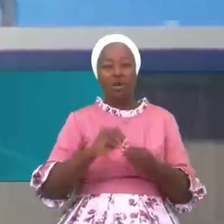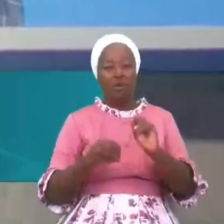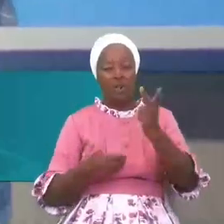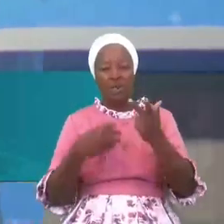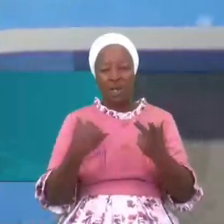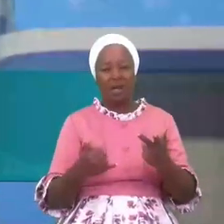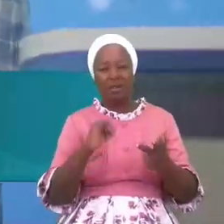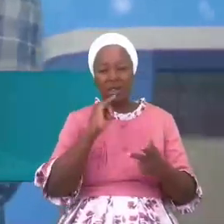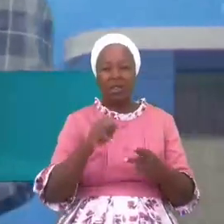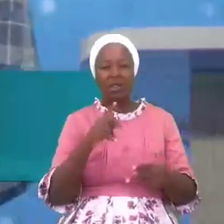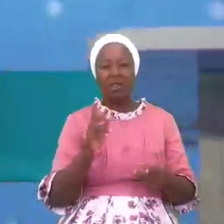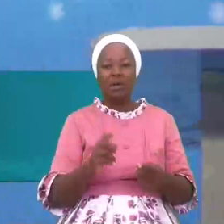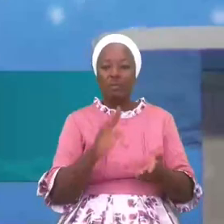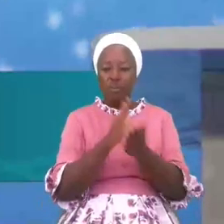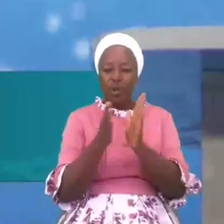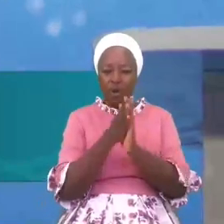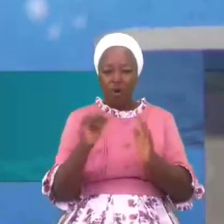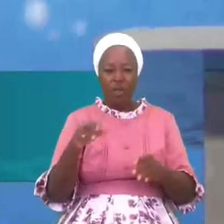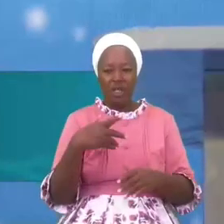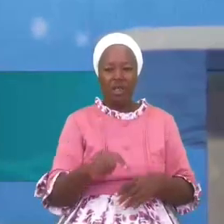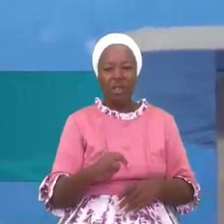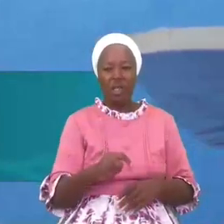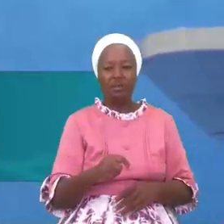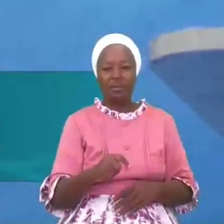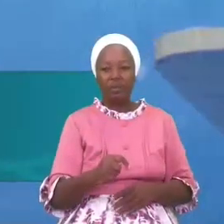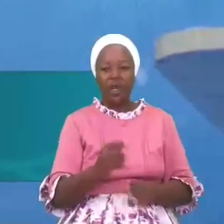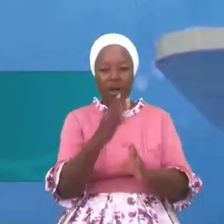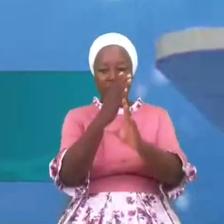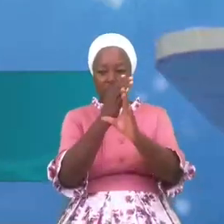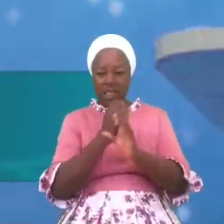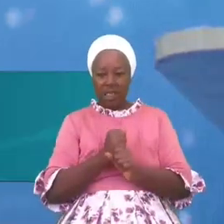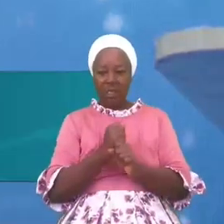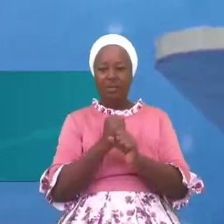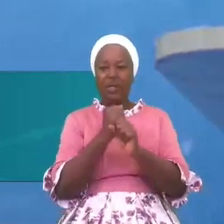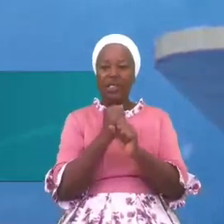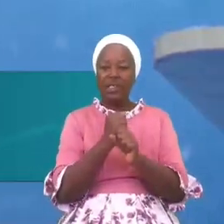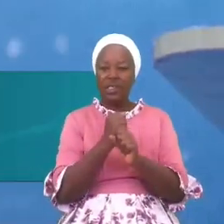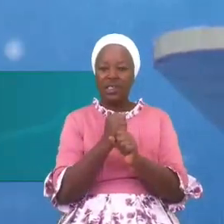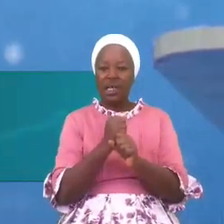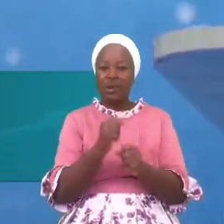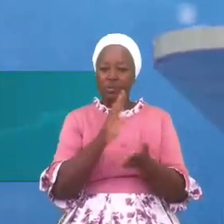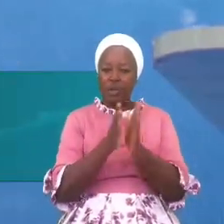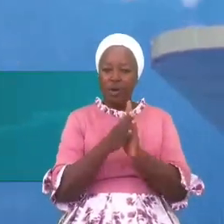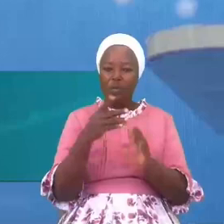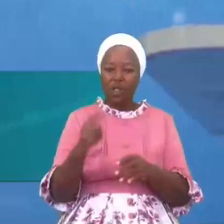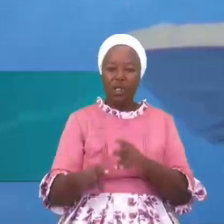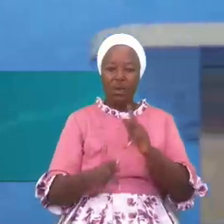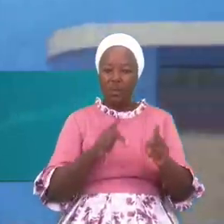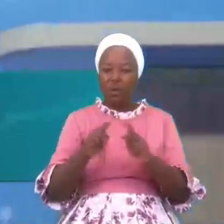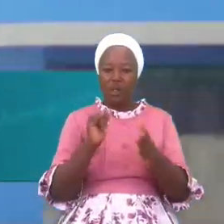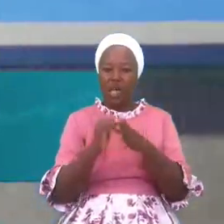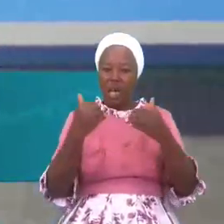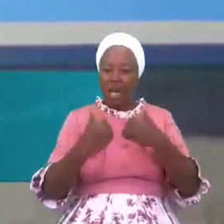devenir les récipiendaires, les récepteurs, devenir le peuple